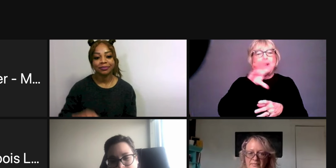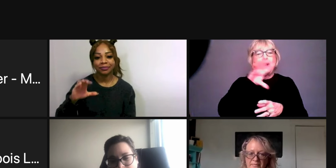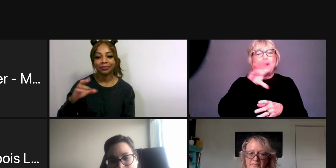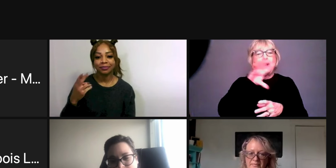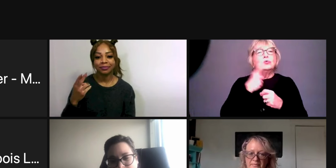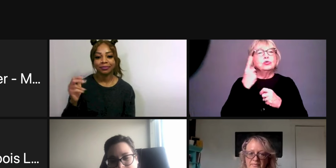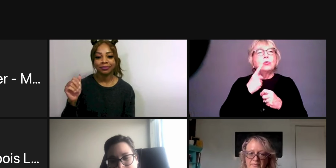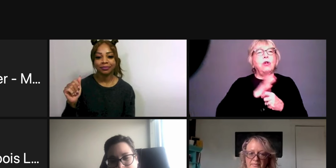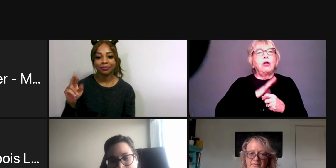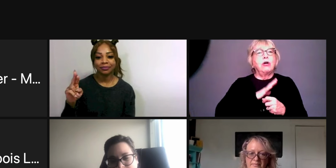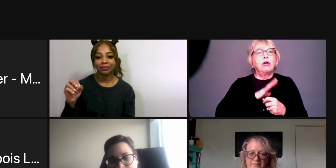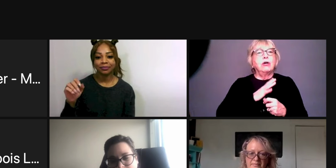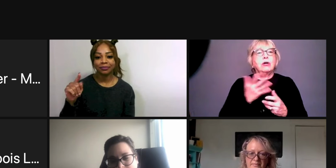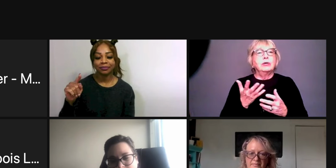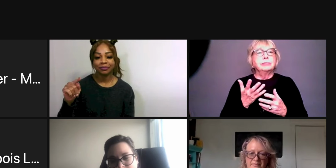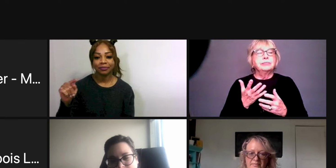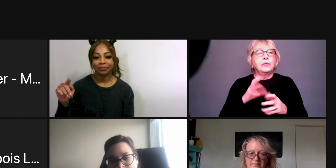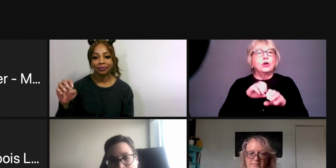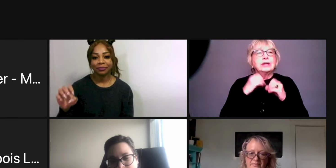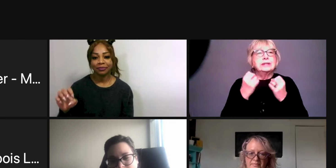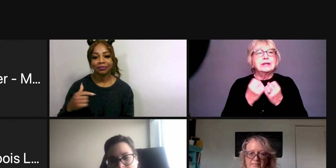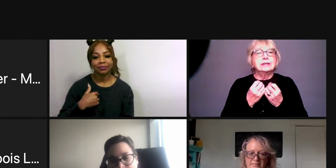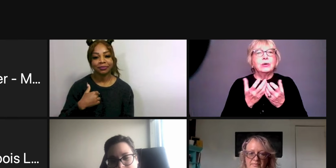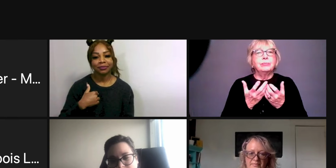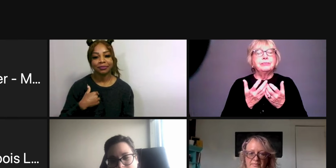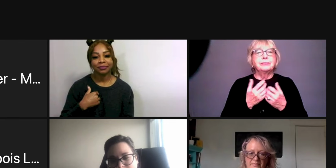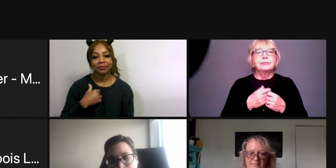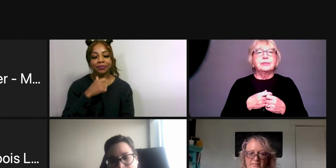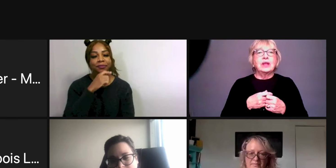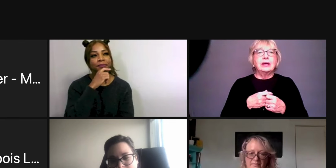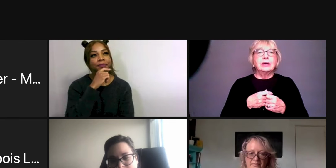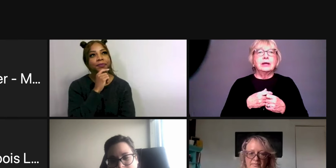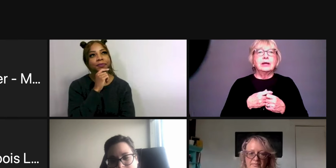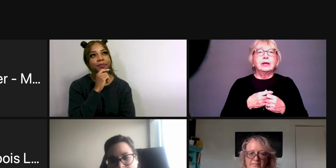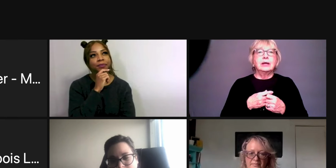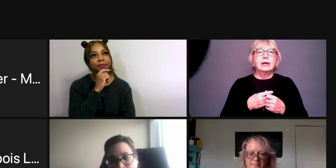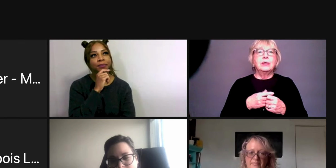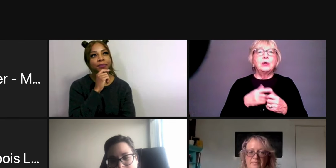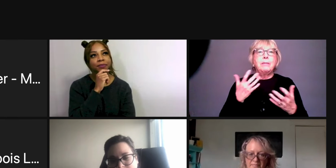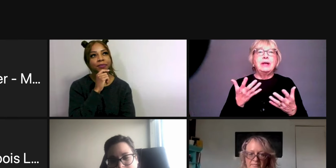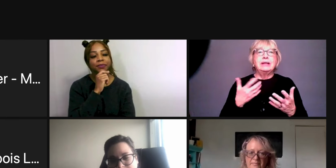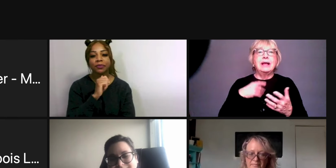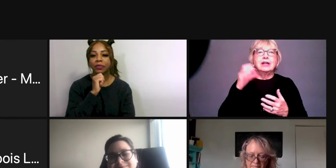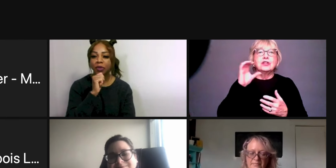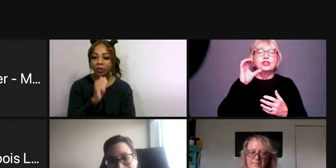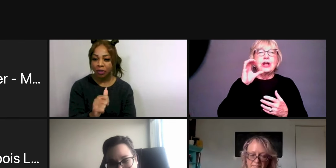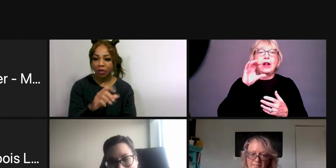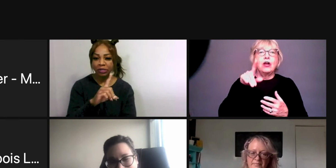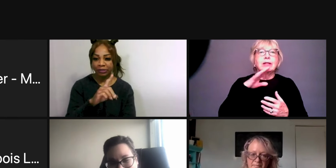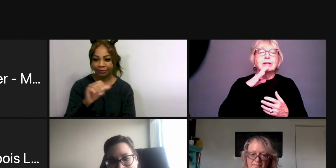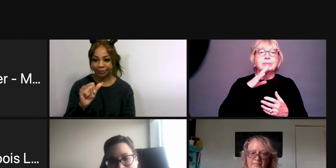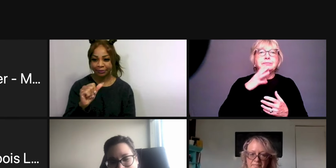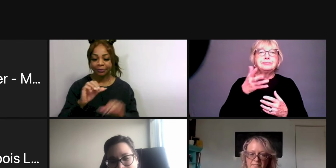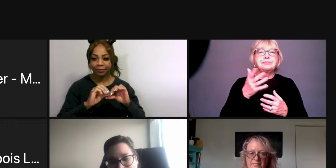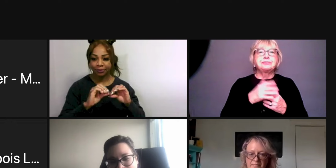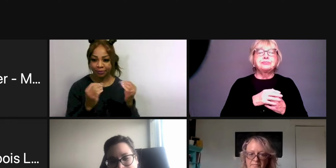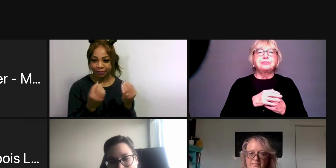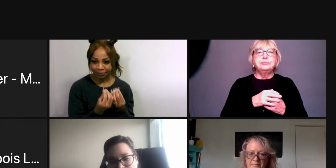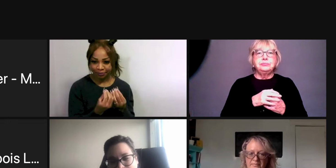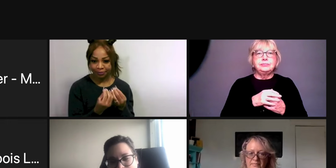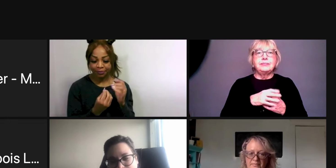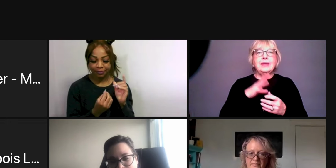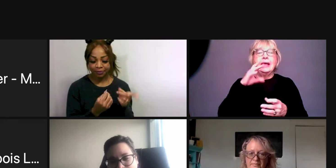'organisation c'est Charlotte qui parle maintenant alors je dirais dans une